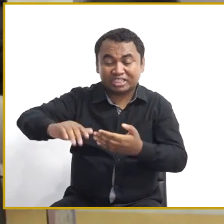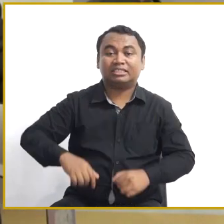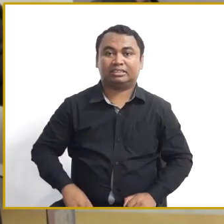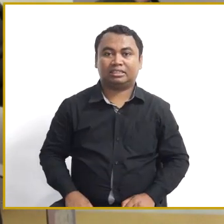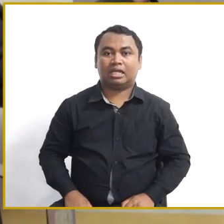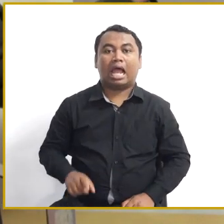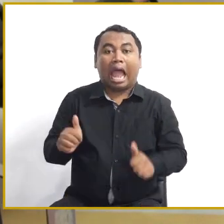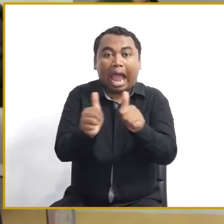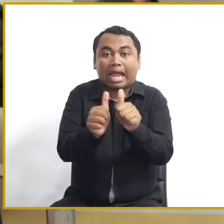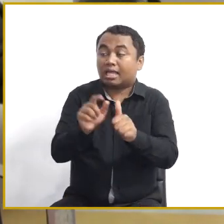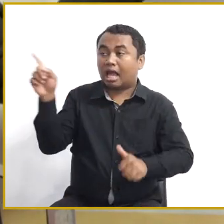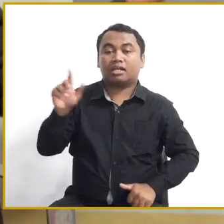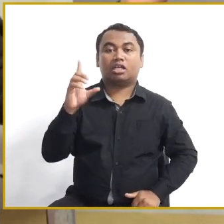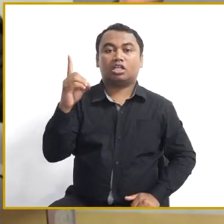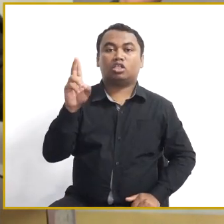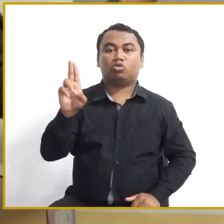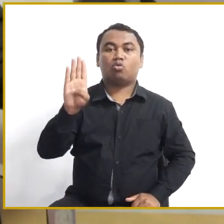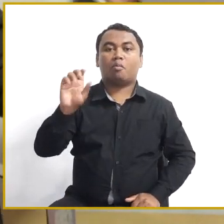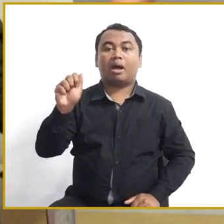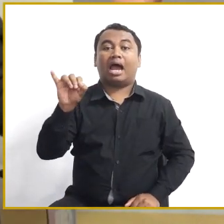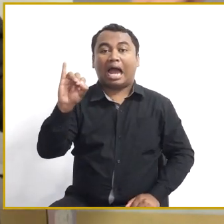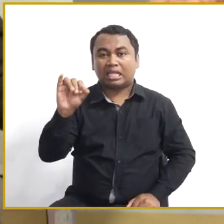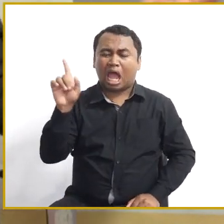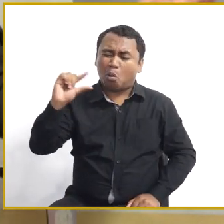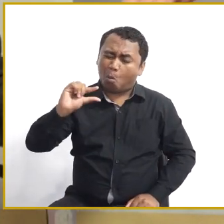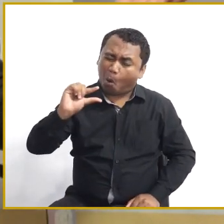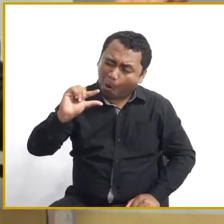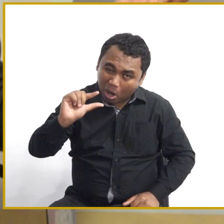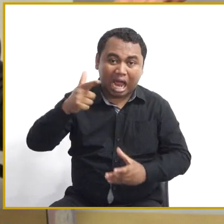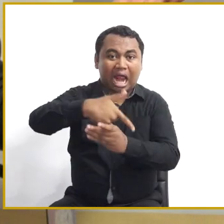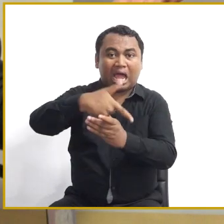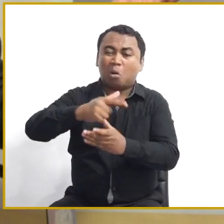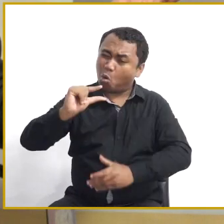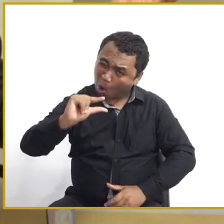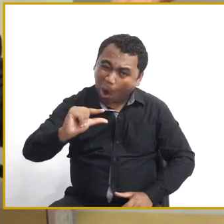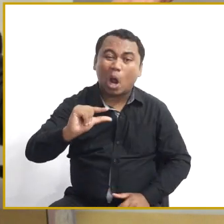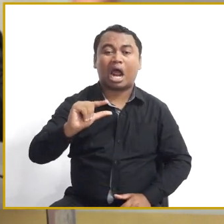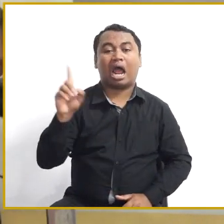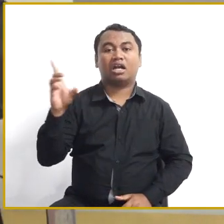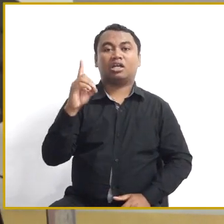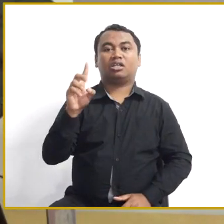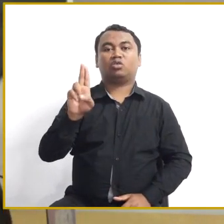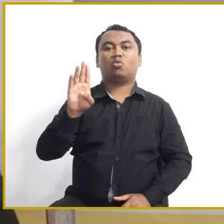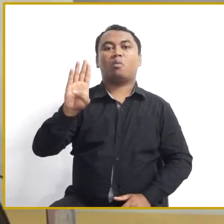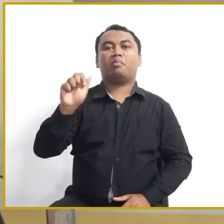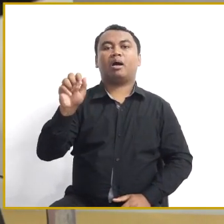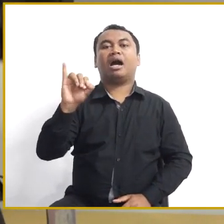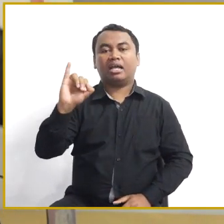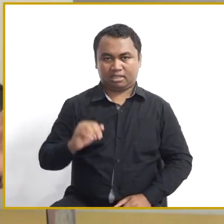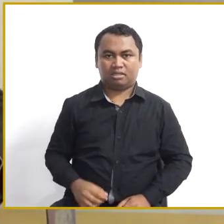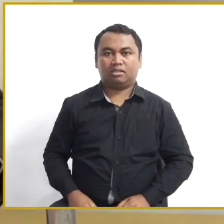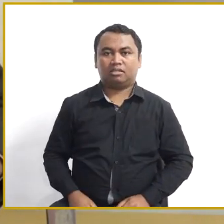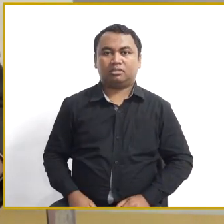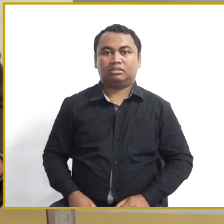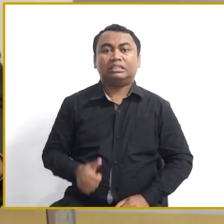etsy a Dubai Arabia Saoudita ny mora indrindra ny petrole, Nahoana moa tsika tsy maintsy anao